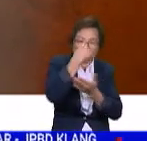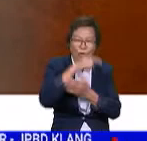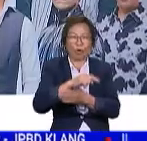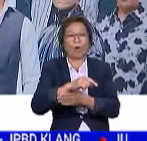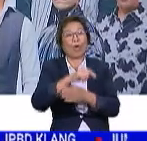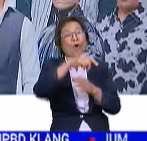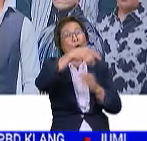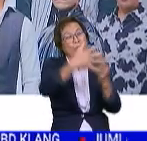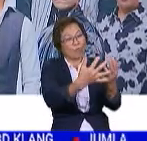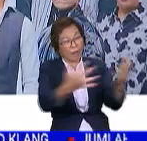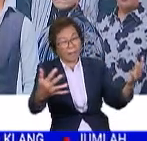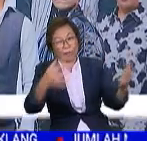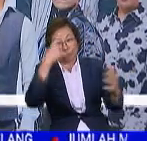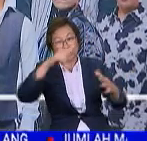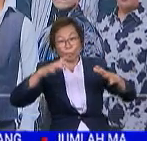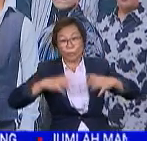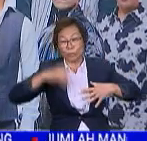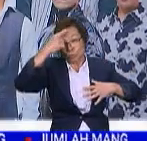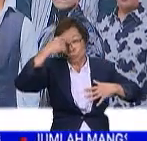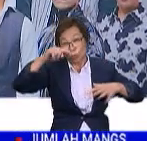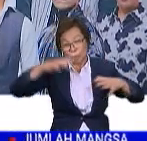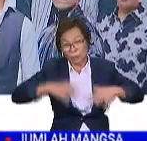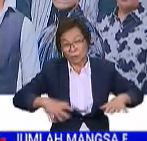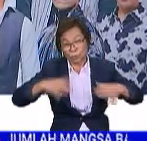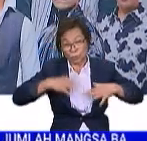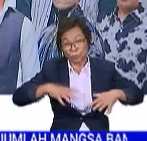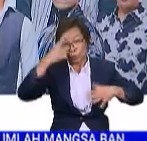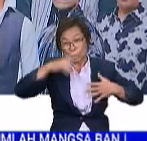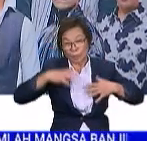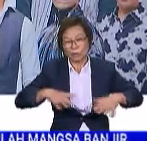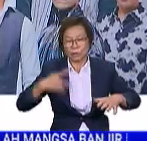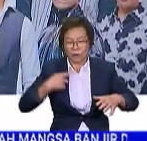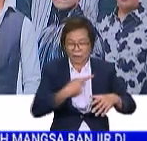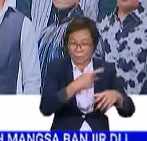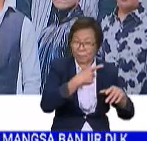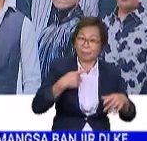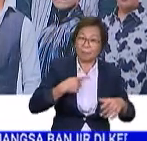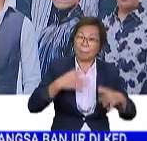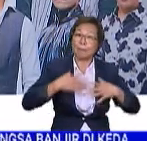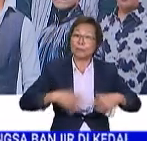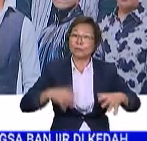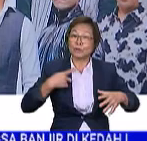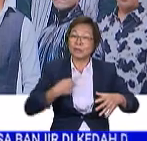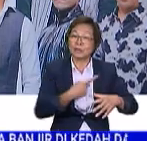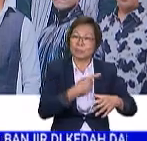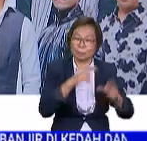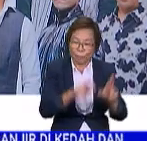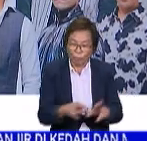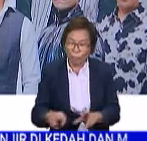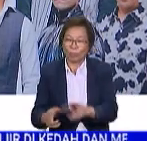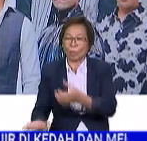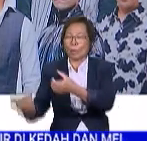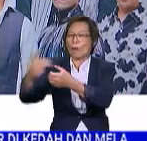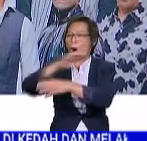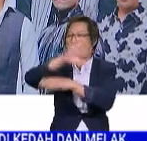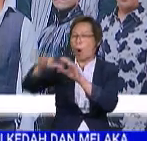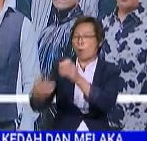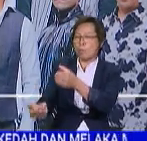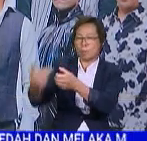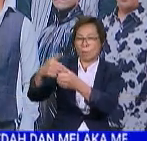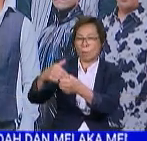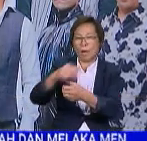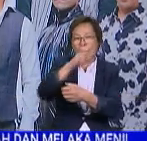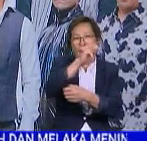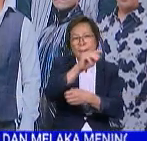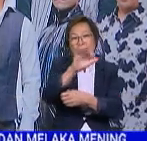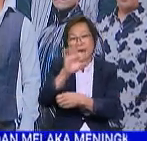heroes. Untuk baju tu actually kita orang macam prepare untuk dia punya termasuk dan everything tu dalam 2 tahun untuk